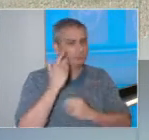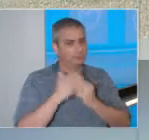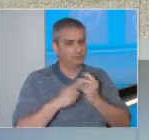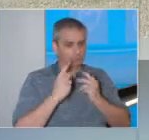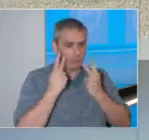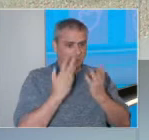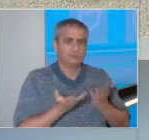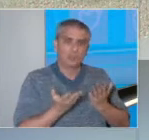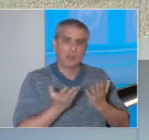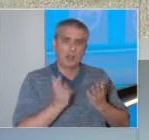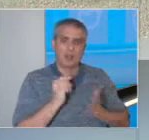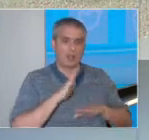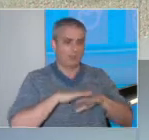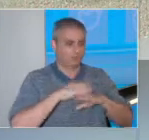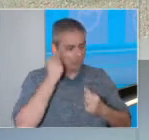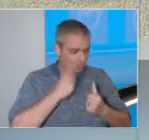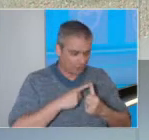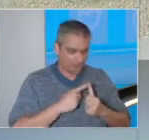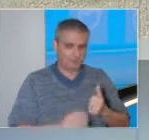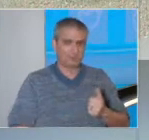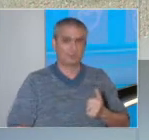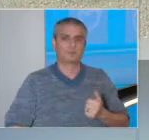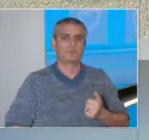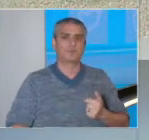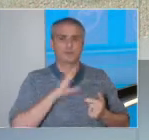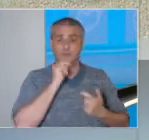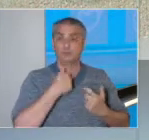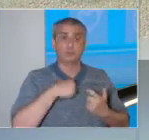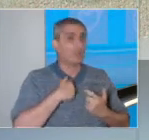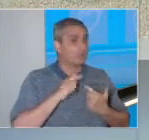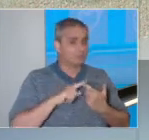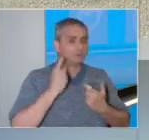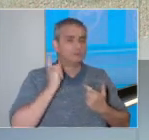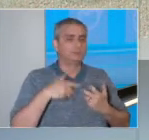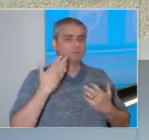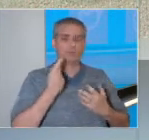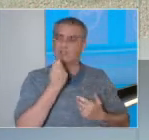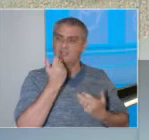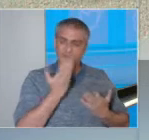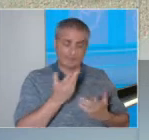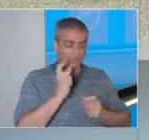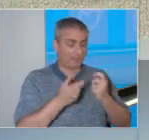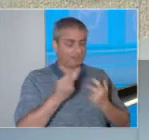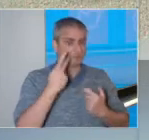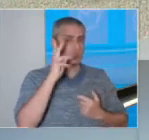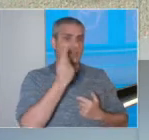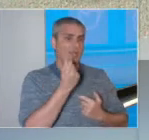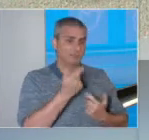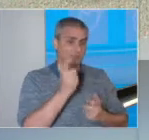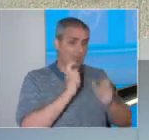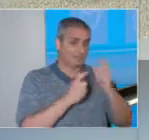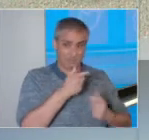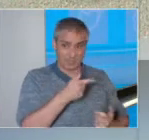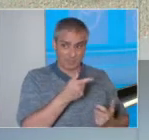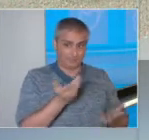צריך להסתכל על הכשרות מקצועיות. צריך לדבר על זה שאנחנו למעשה צריכים שיהיה כסף לאזרחים, יותר כסף